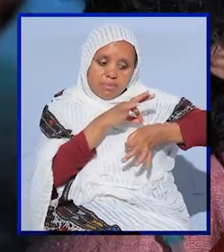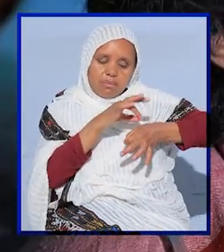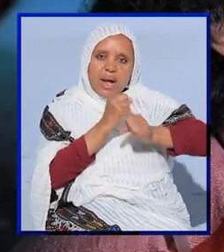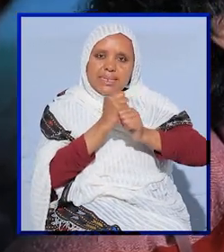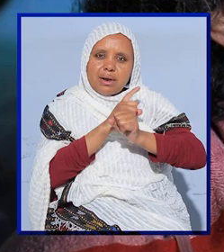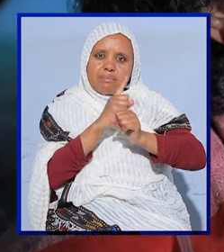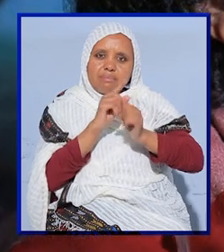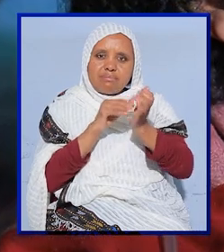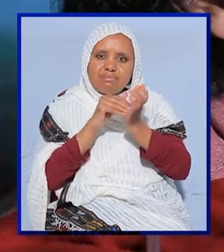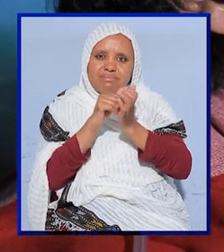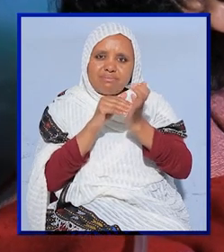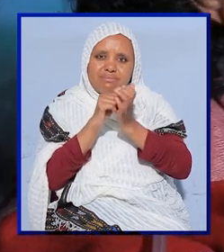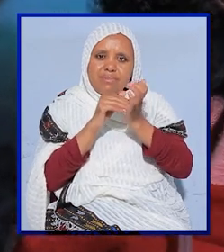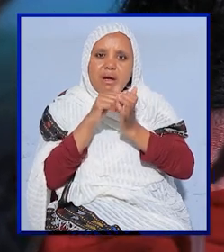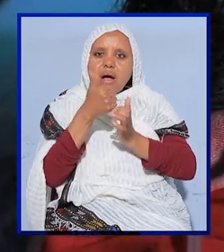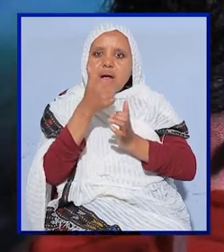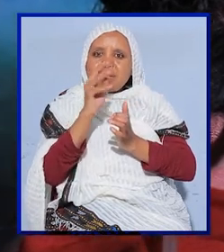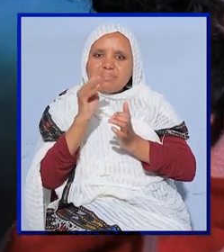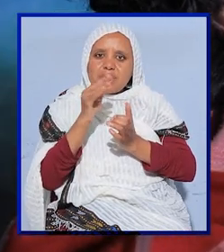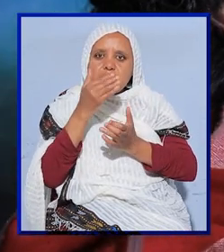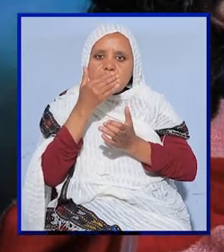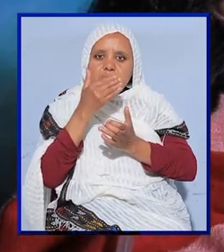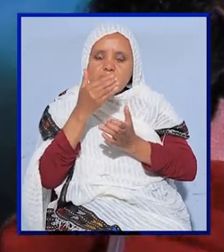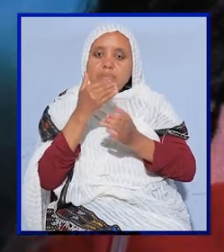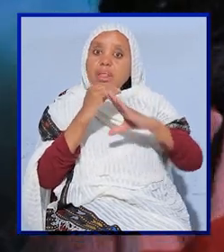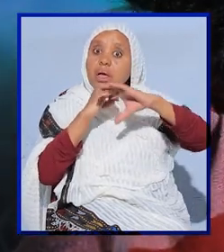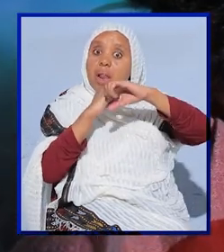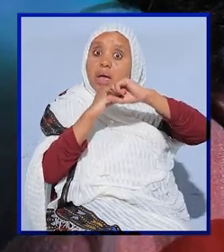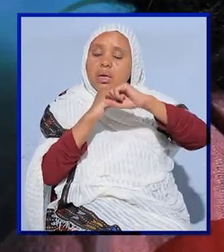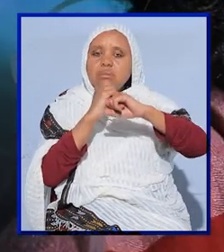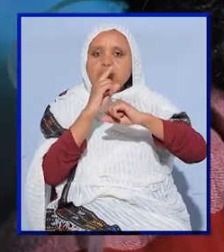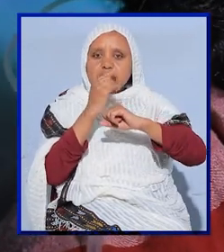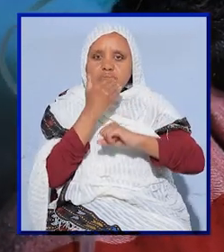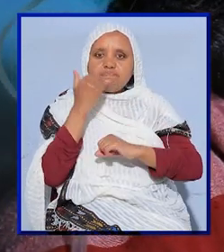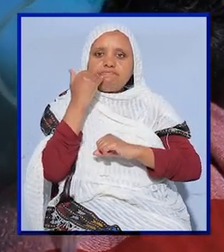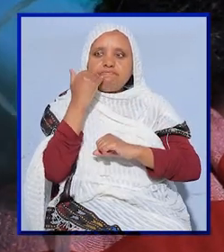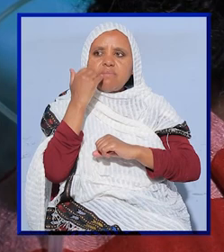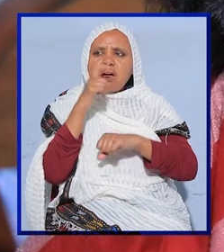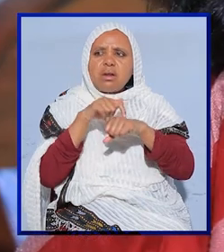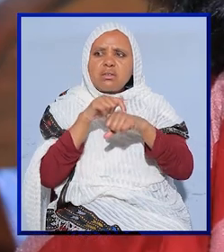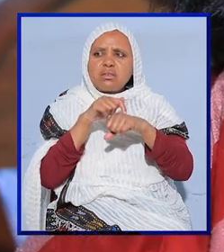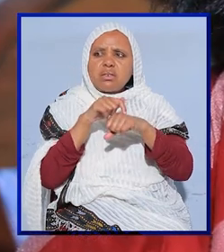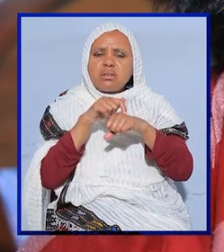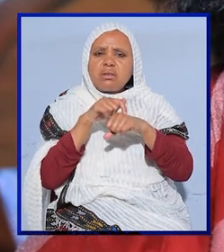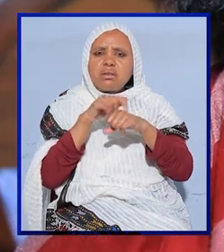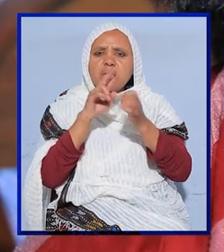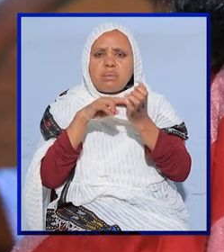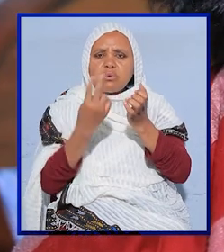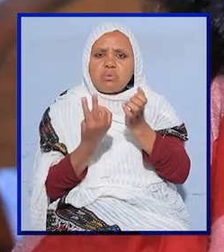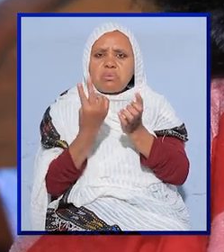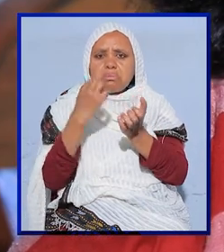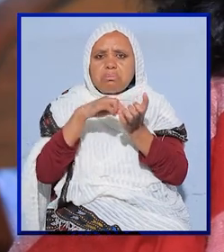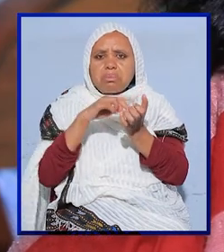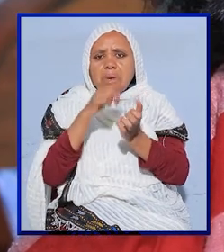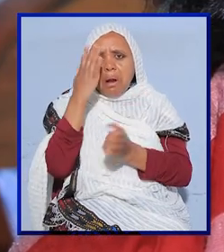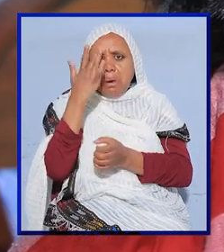ደክማለች። አስሙን ስትከላከይ ትንት ያለሽ። አንዳንድ ጊዜ ሲስለኝ ወይ ደግሞ የሚጥለው ሲነሳብኝ